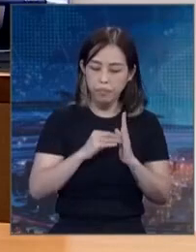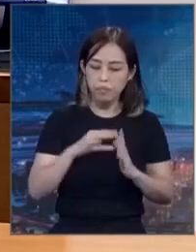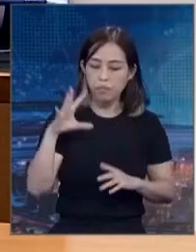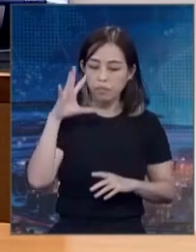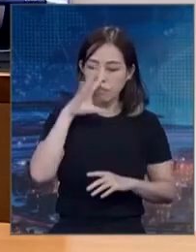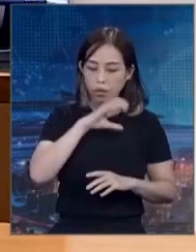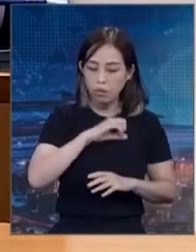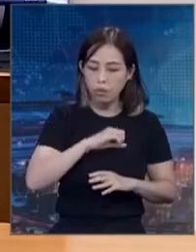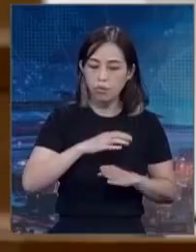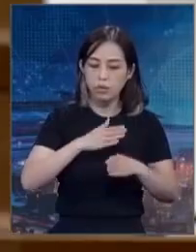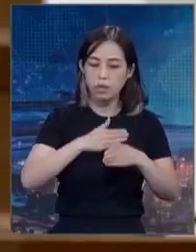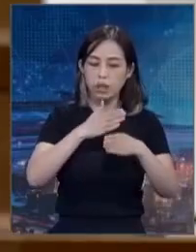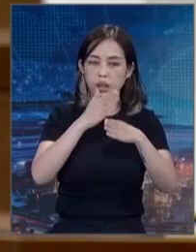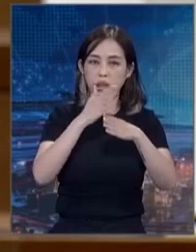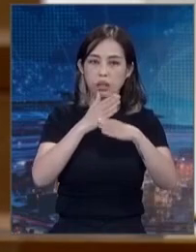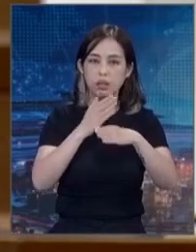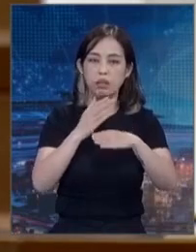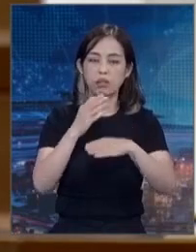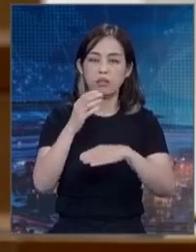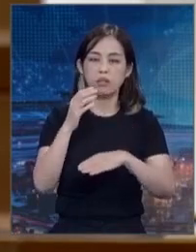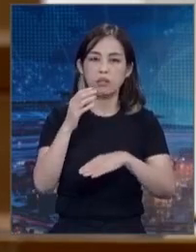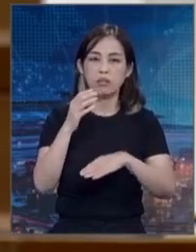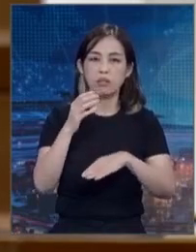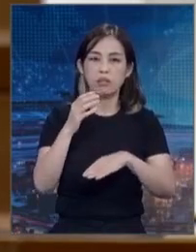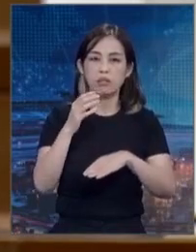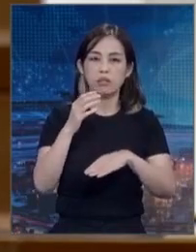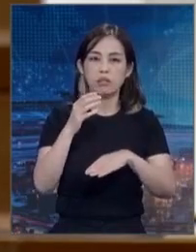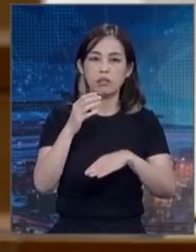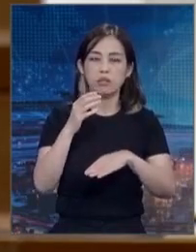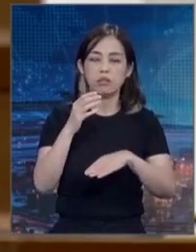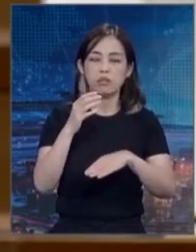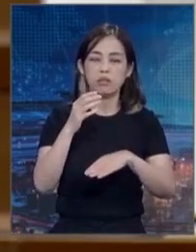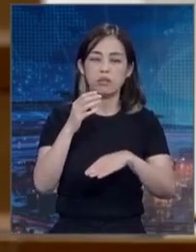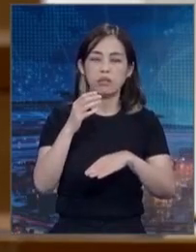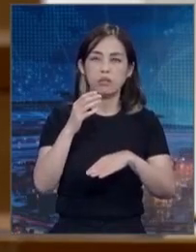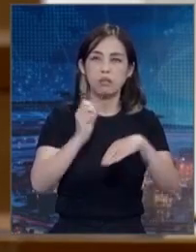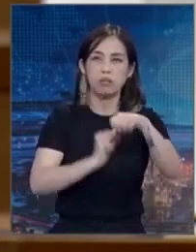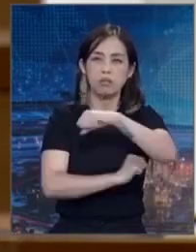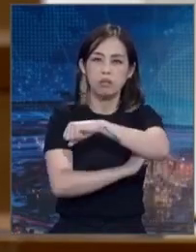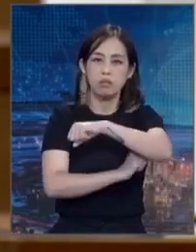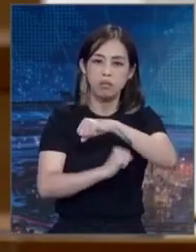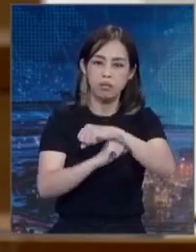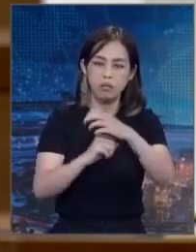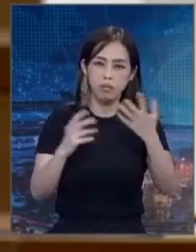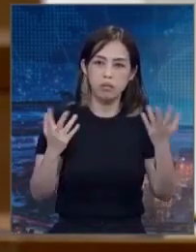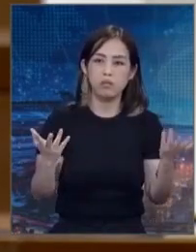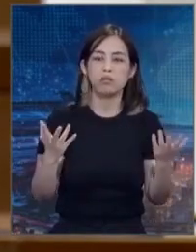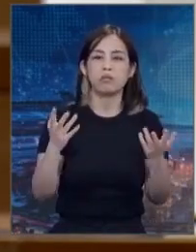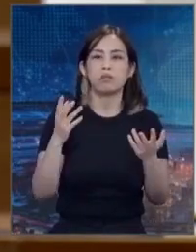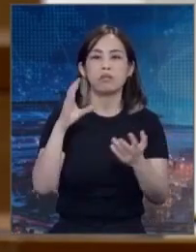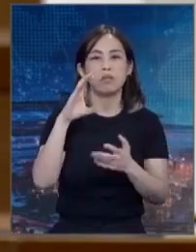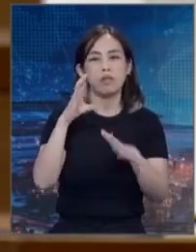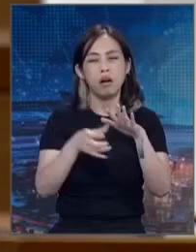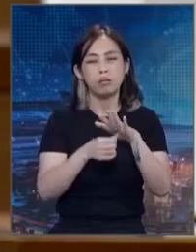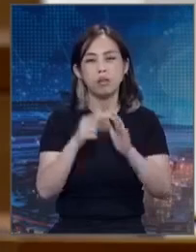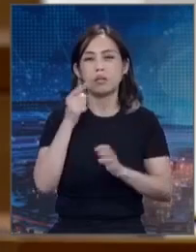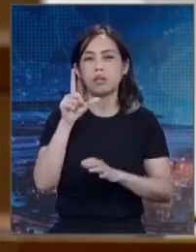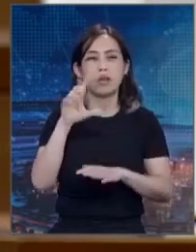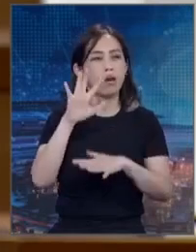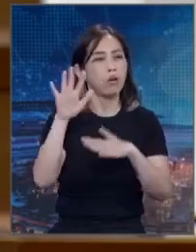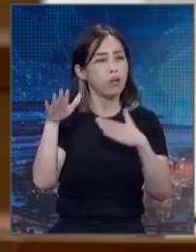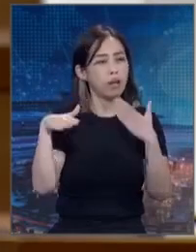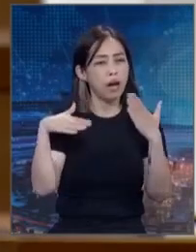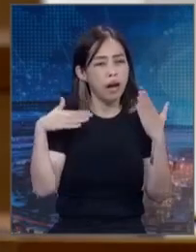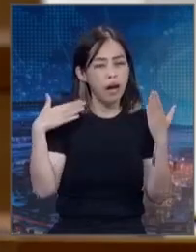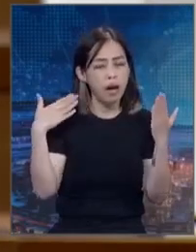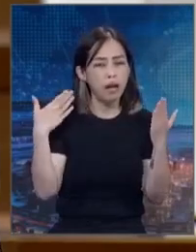dựng cơ sở hạ tầng về công nghệ thông tin, rồi bảo mật công nghệ thông tin, xây dựng cơ sở dữ liệu về công nghệ thông tin, vân vân, đều trói vào, đều